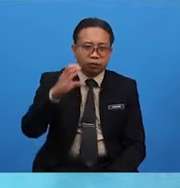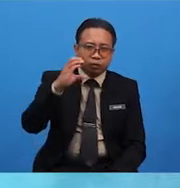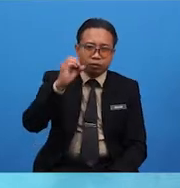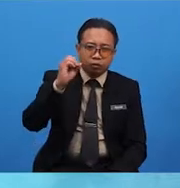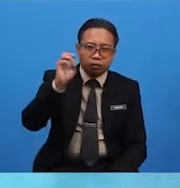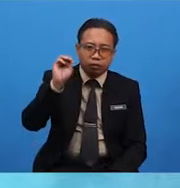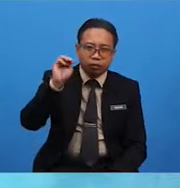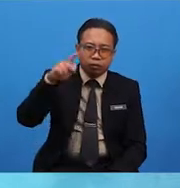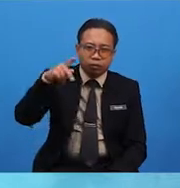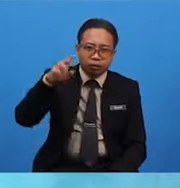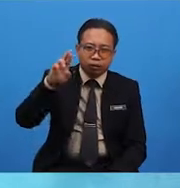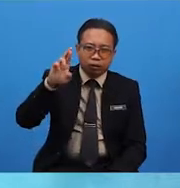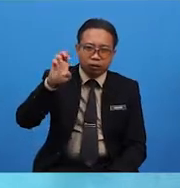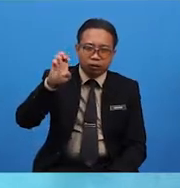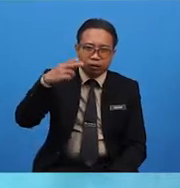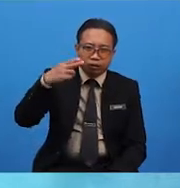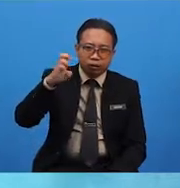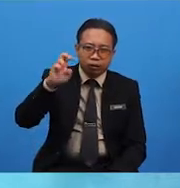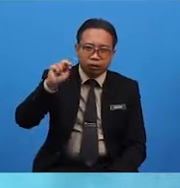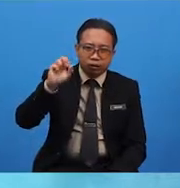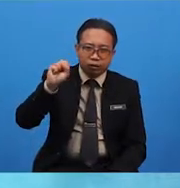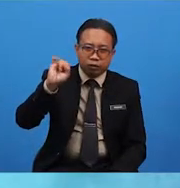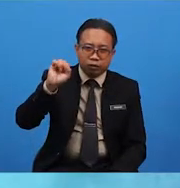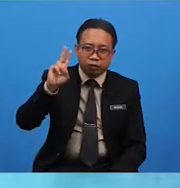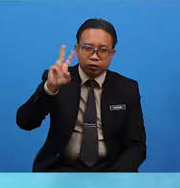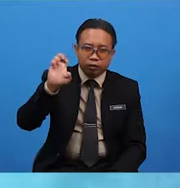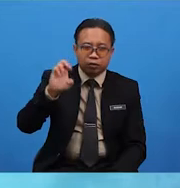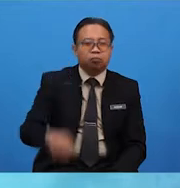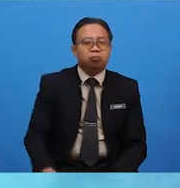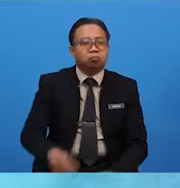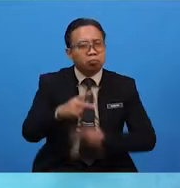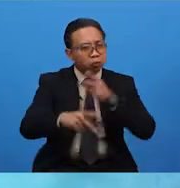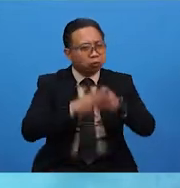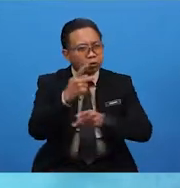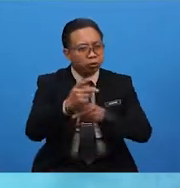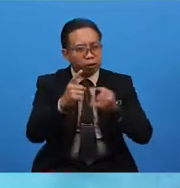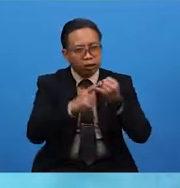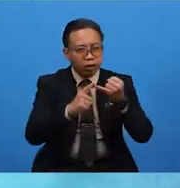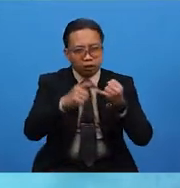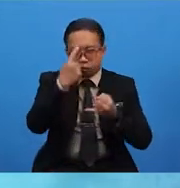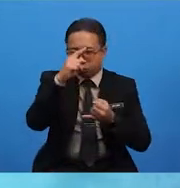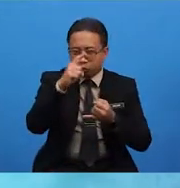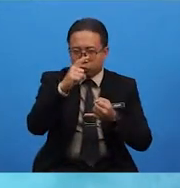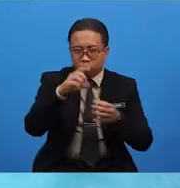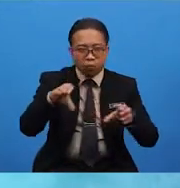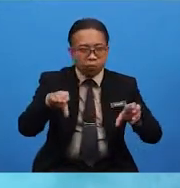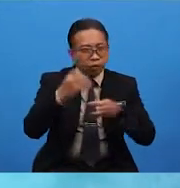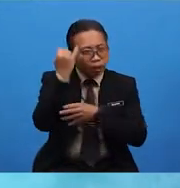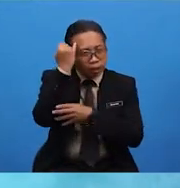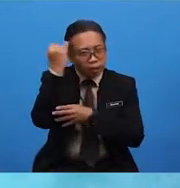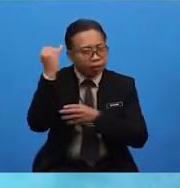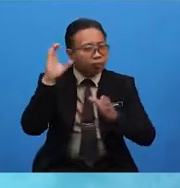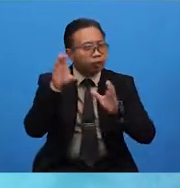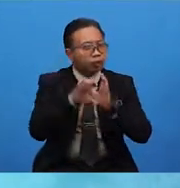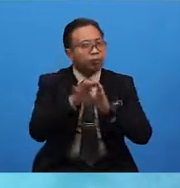komprehensif Fase ini ialah proses terakhir dalam proses perencanaan ide